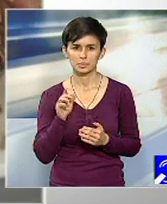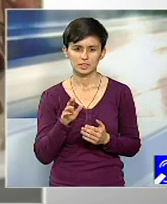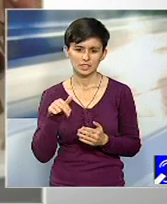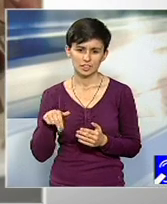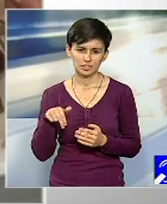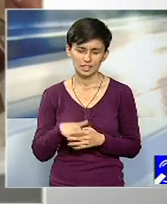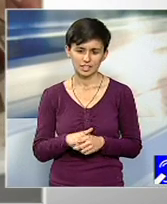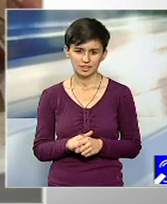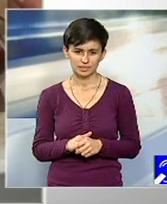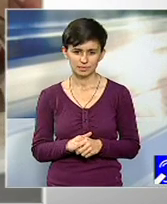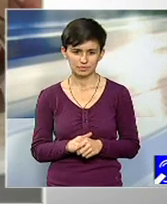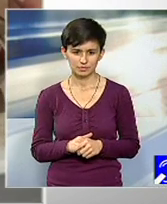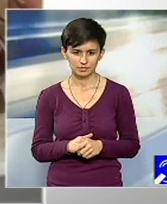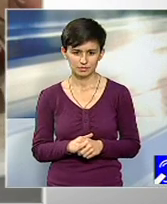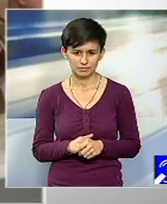Mai ca un fel de